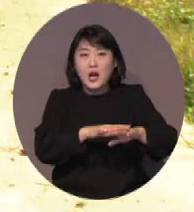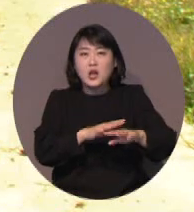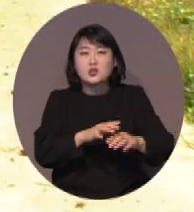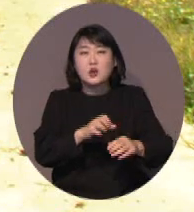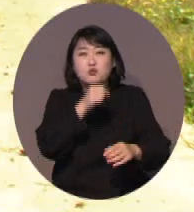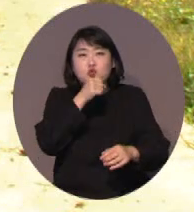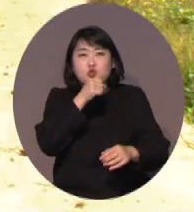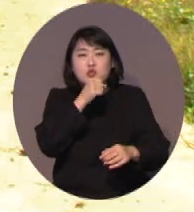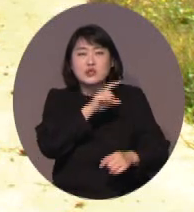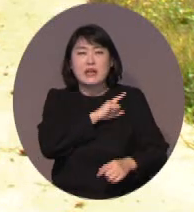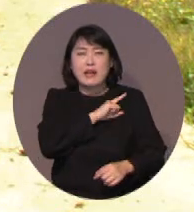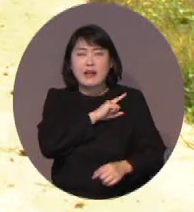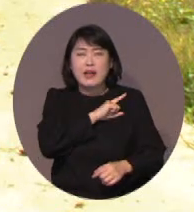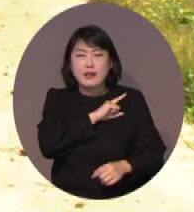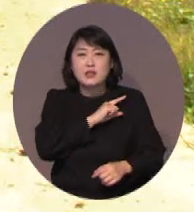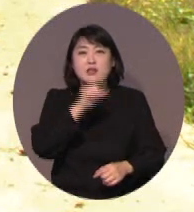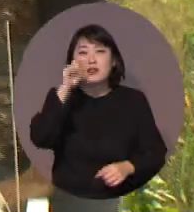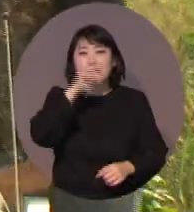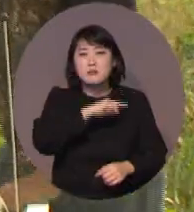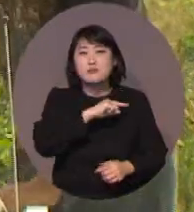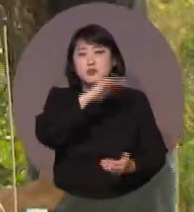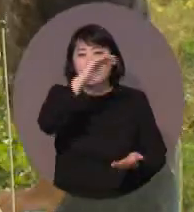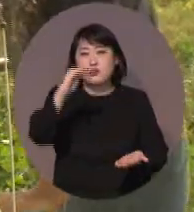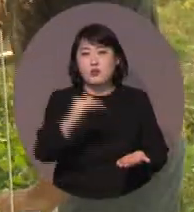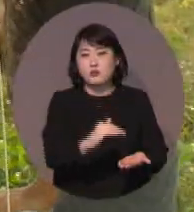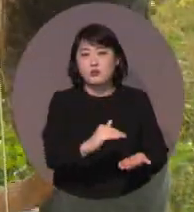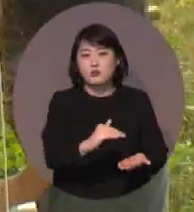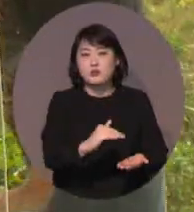교역지수는 역대 가장 큰 폭으로 하락했습니다